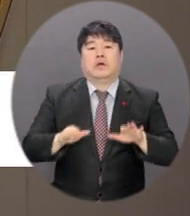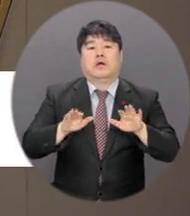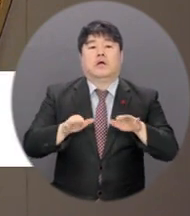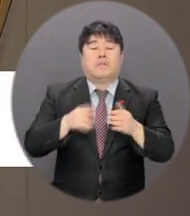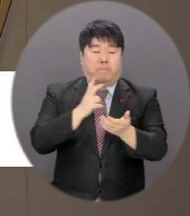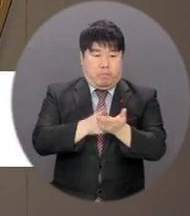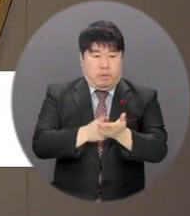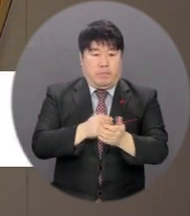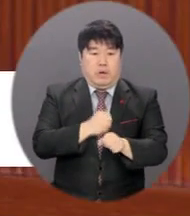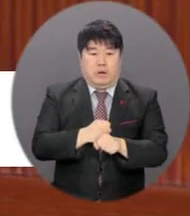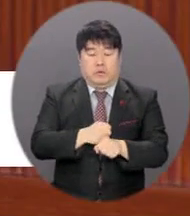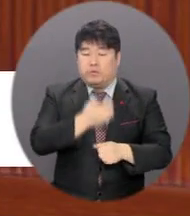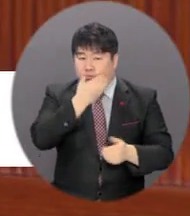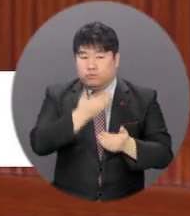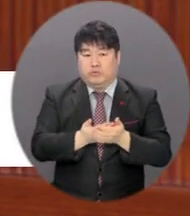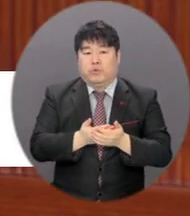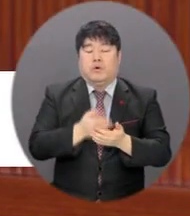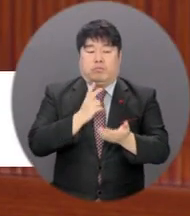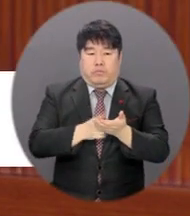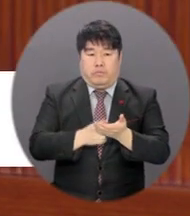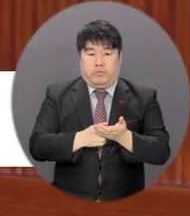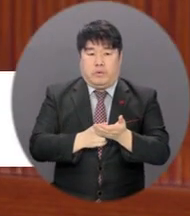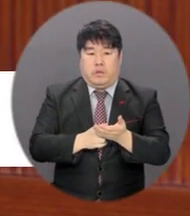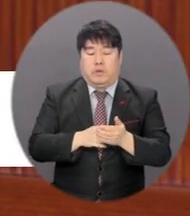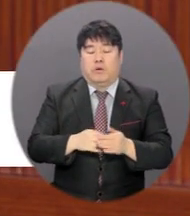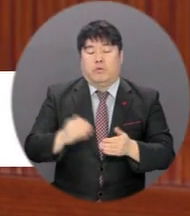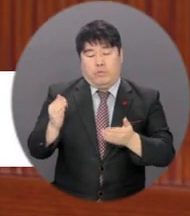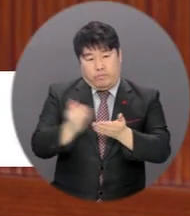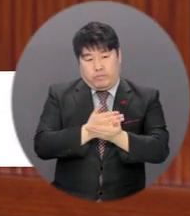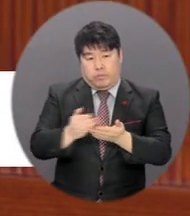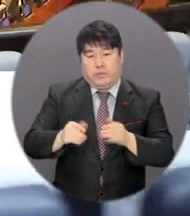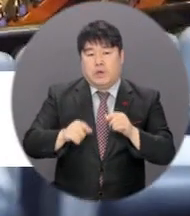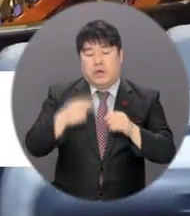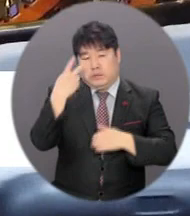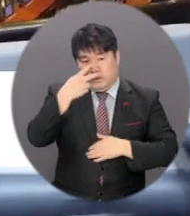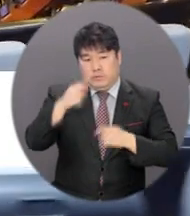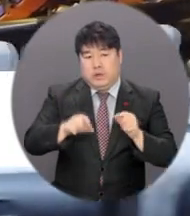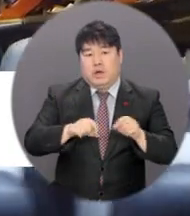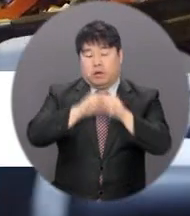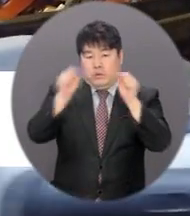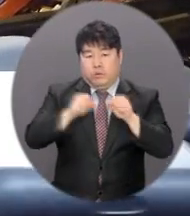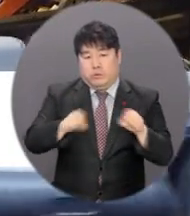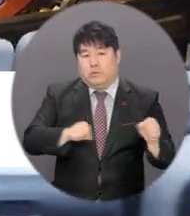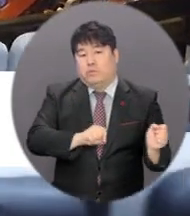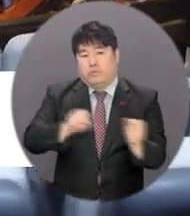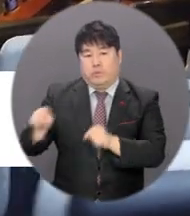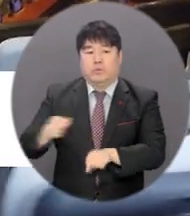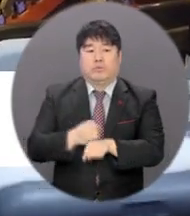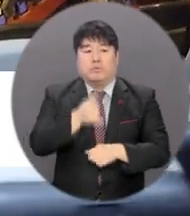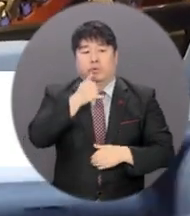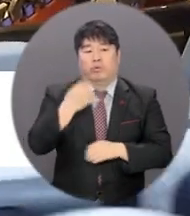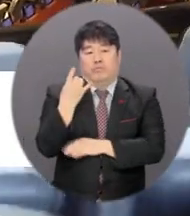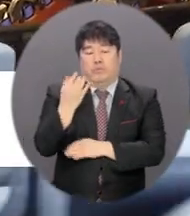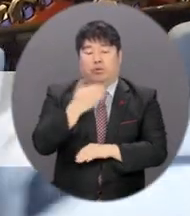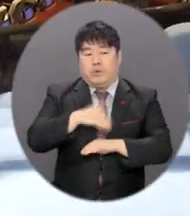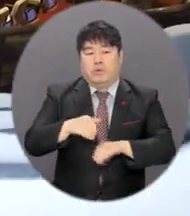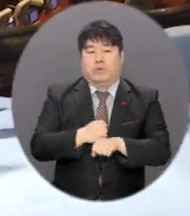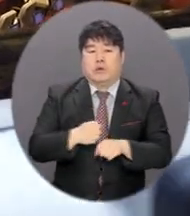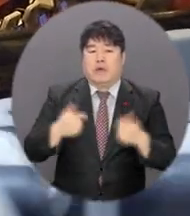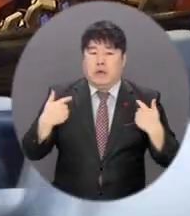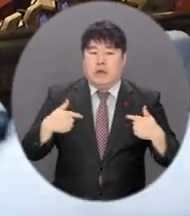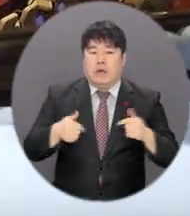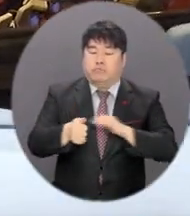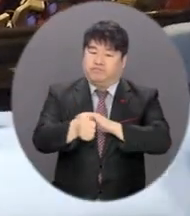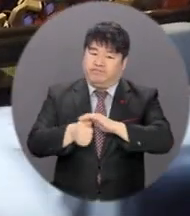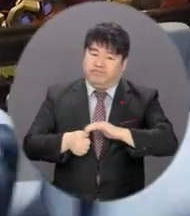법안이 쟁점 법안으로 분류돼 심사도 미뤄지고 있어 다수의 의석을 점유하고 있는 여당이 원래 입장과 달리 뒷걸음질하고